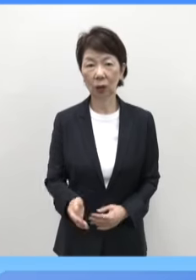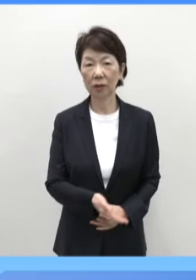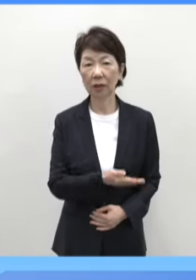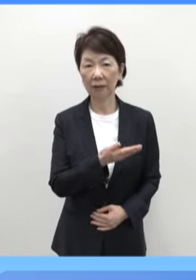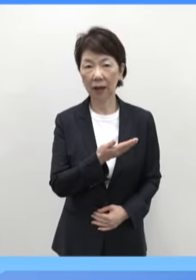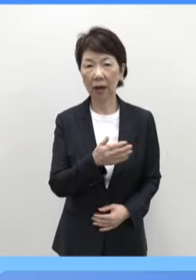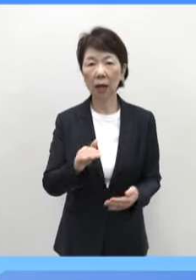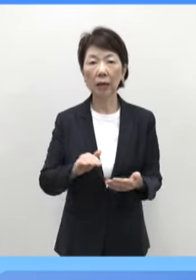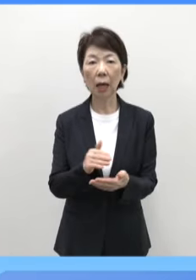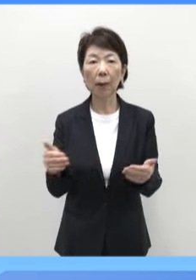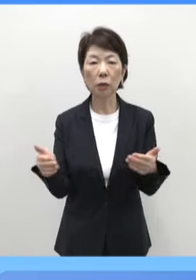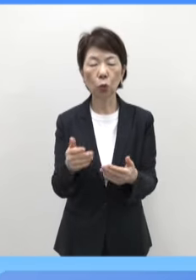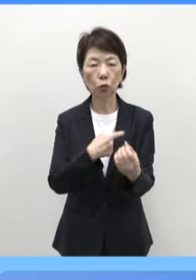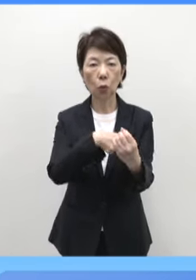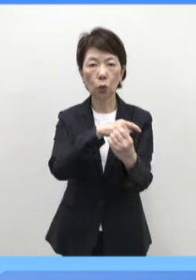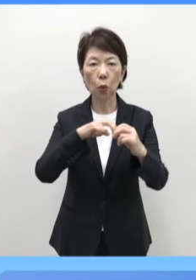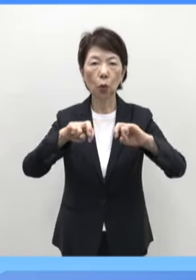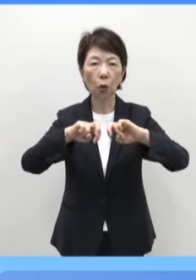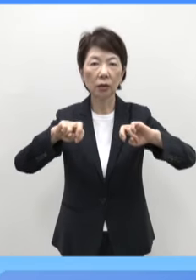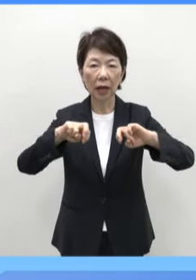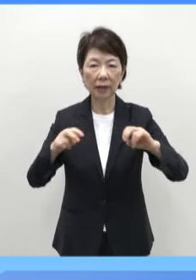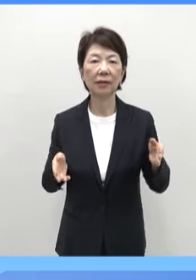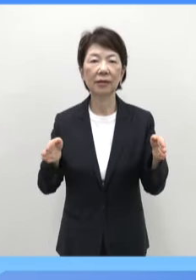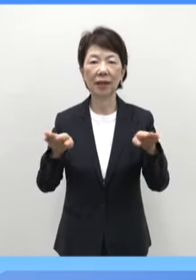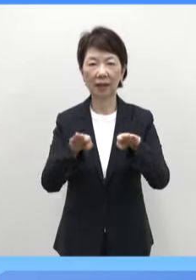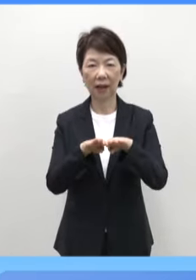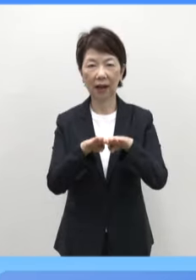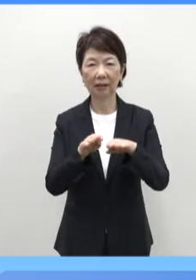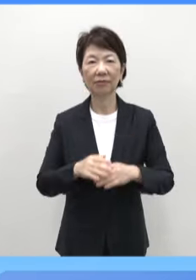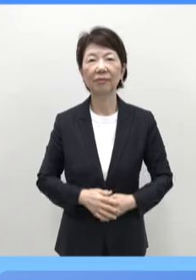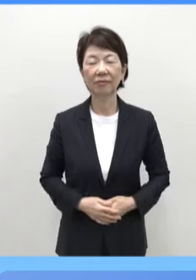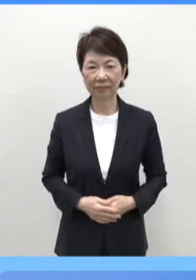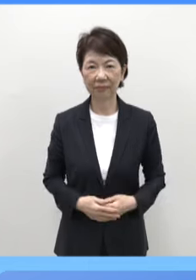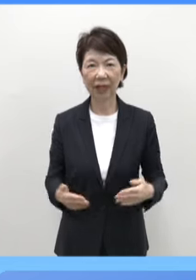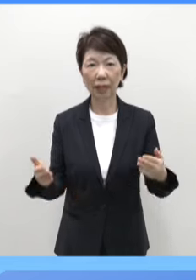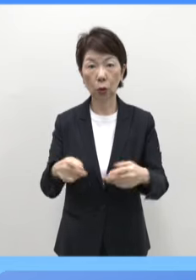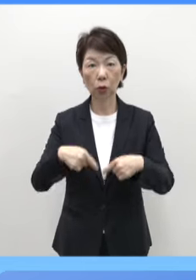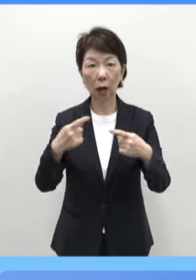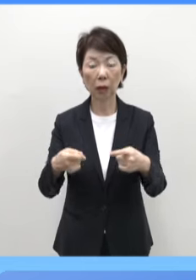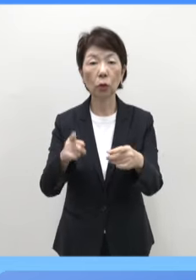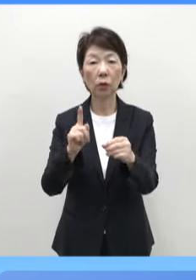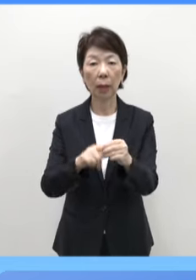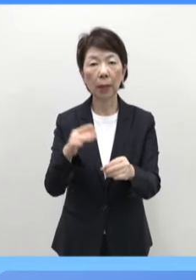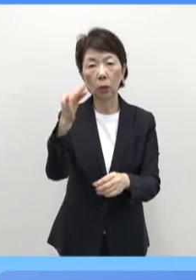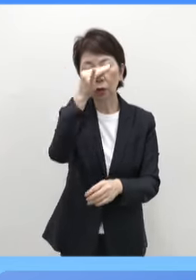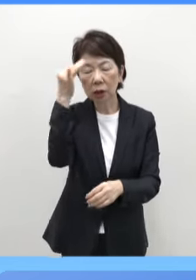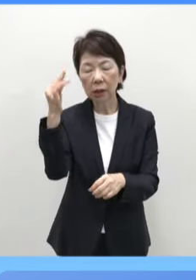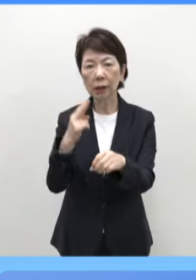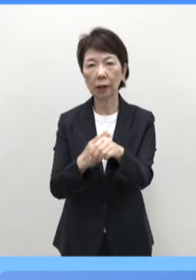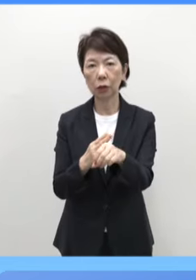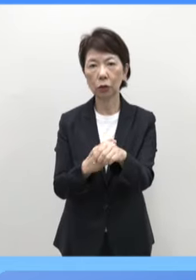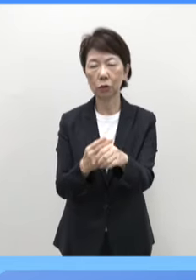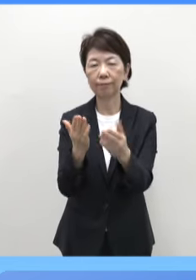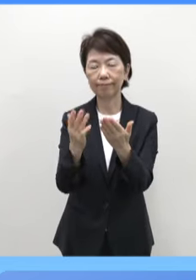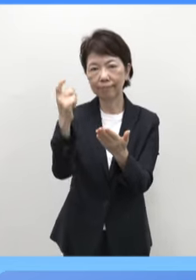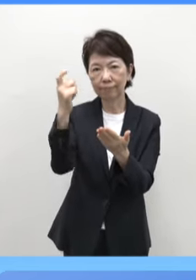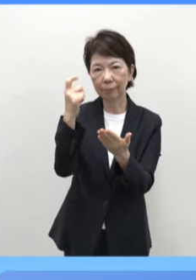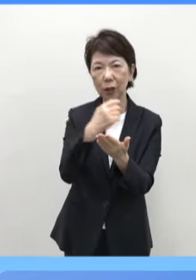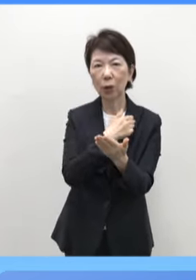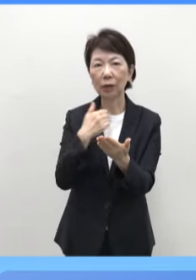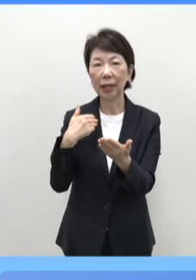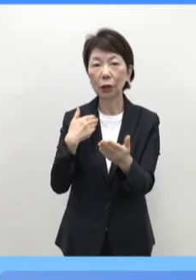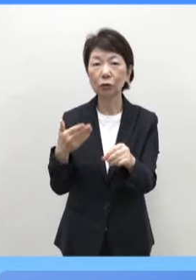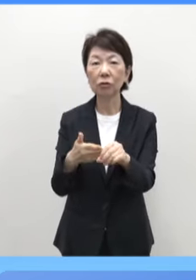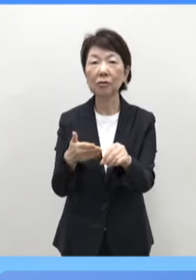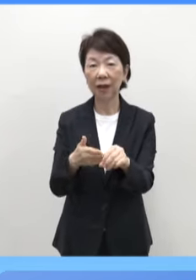こちらは多摩職業能力開発センター。就業に向けた知識や技術を学べる職業